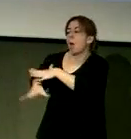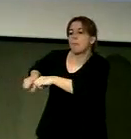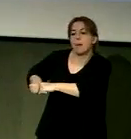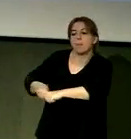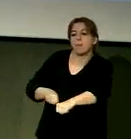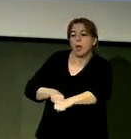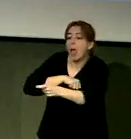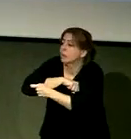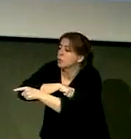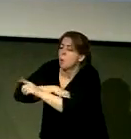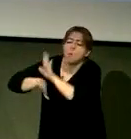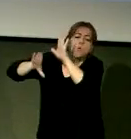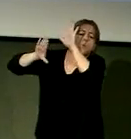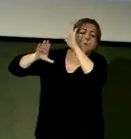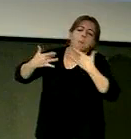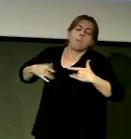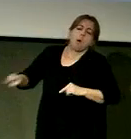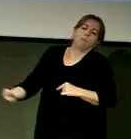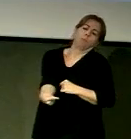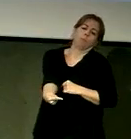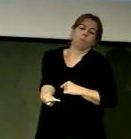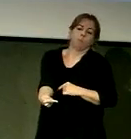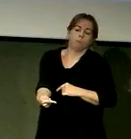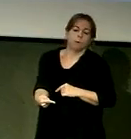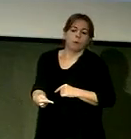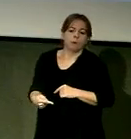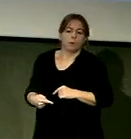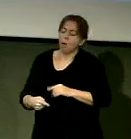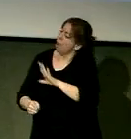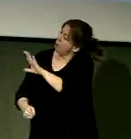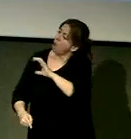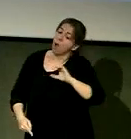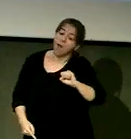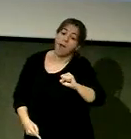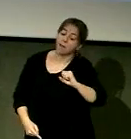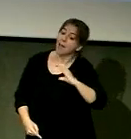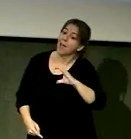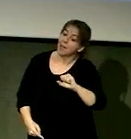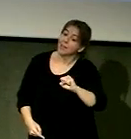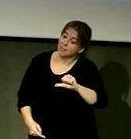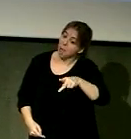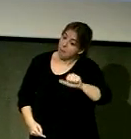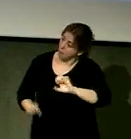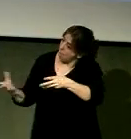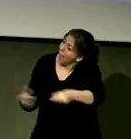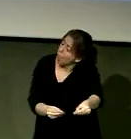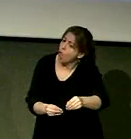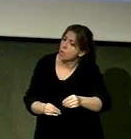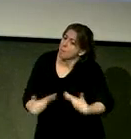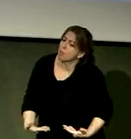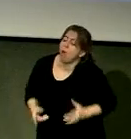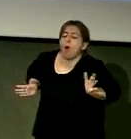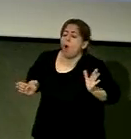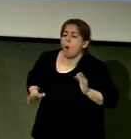s'il y a une addiction. Le XAPA vous donne rendez-vous dans 3 mois. Donc ça, c'est les problèmes